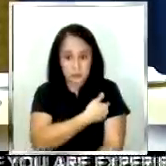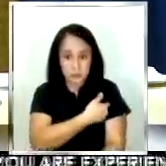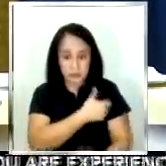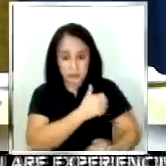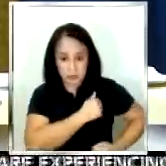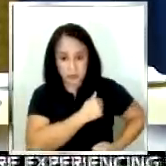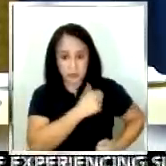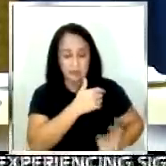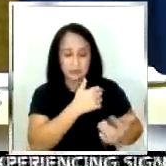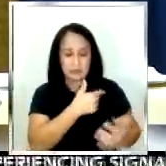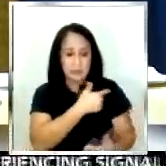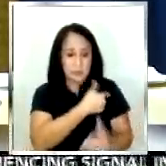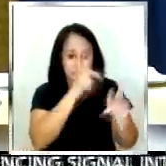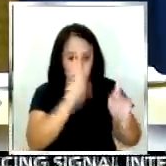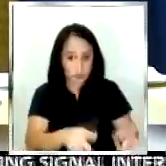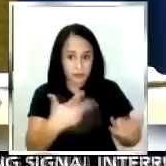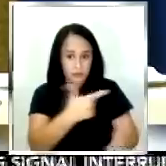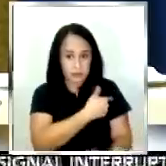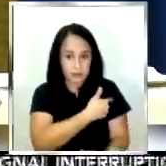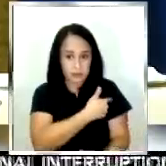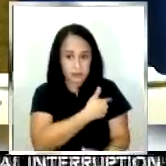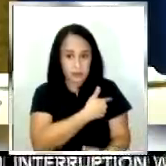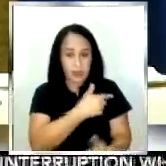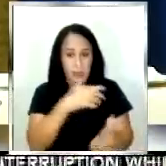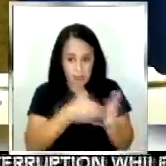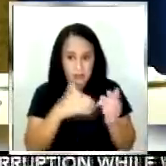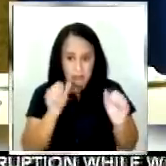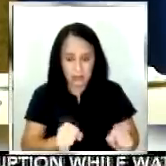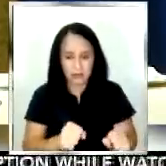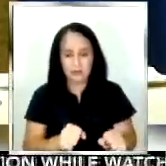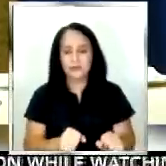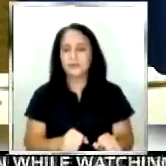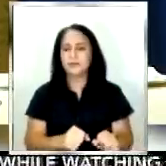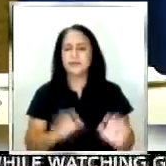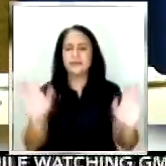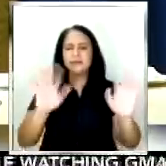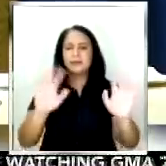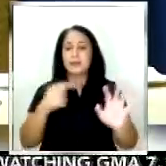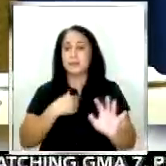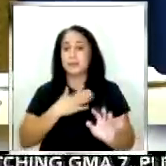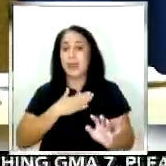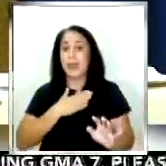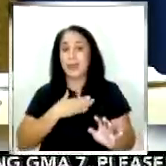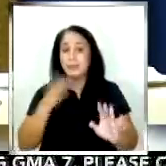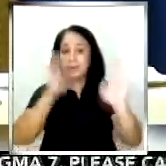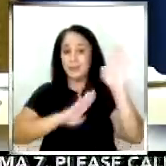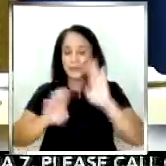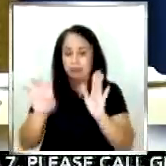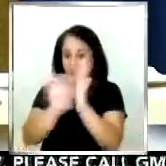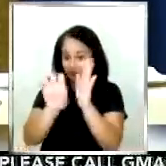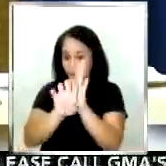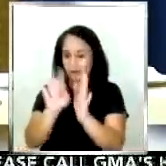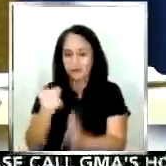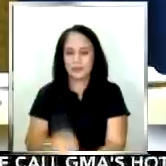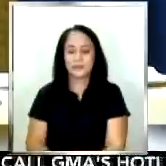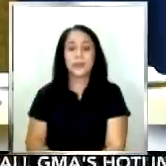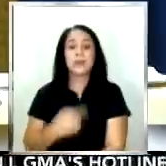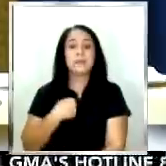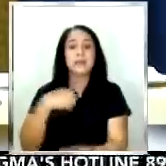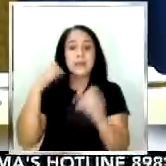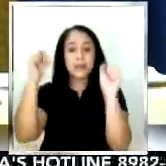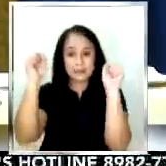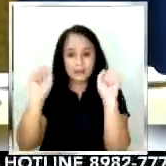vaccine. Ako ang may problema ngayon. For example lang, pwede ako magpabakuna